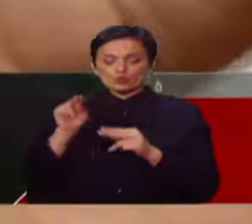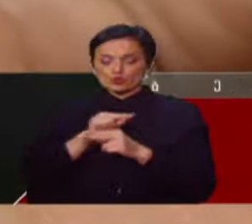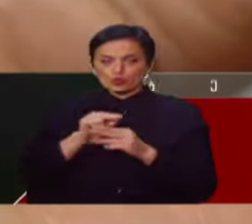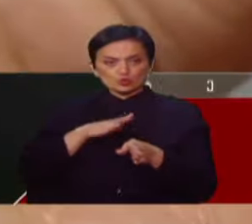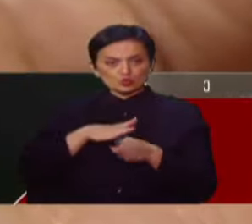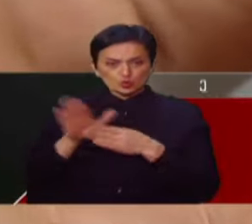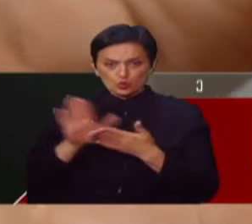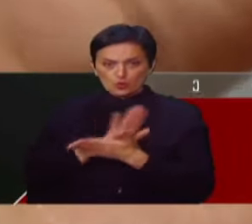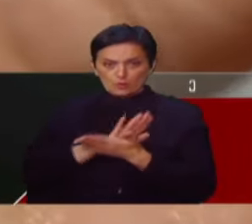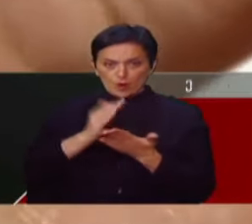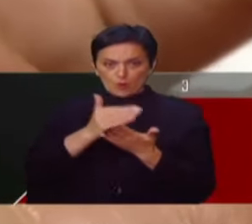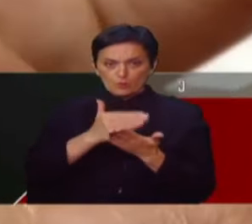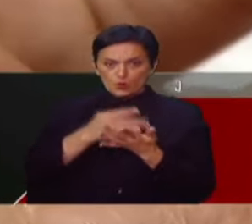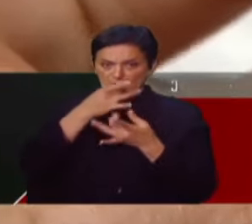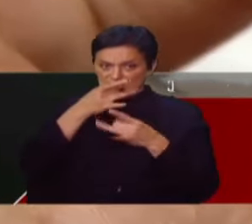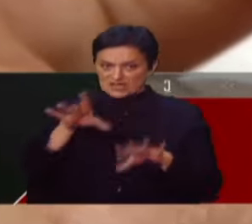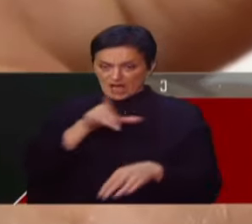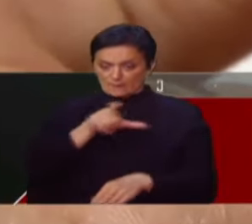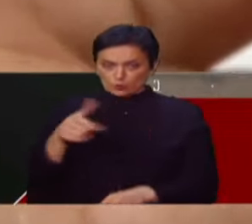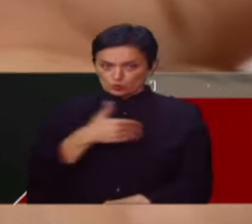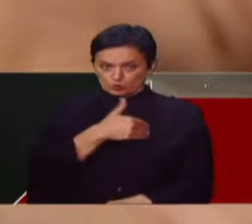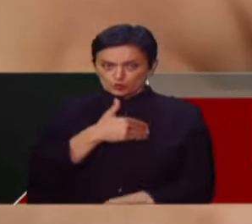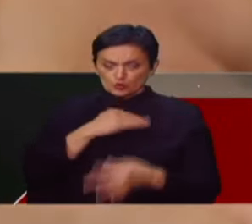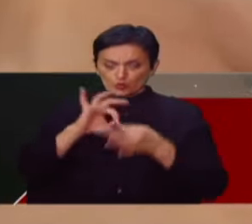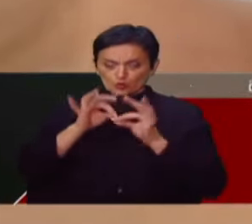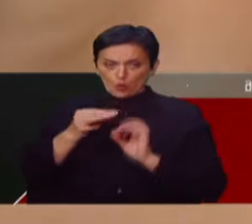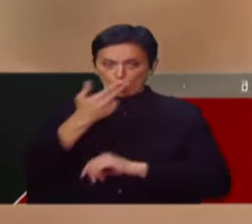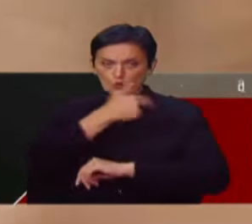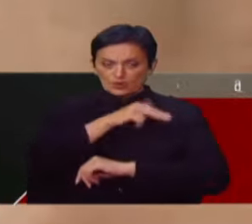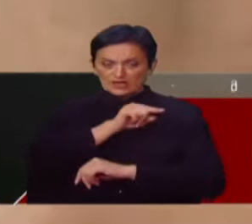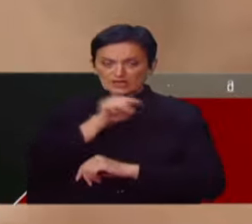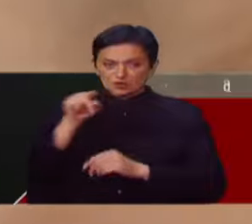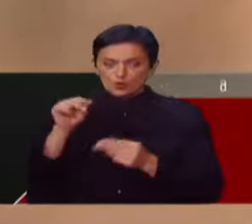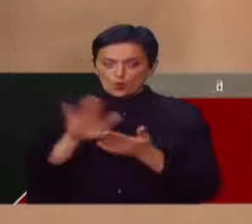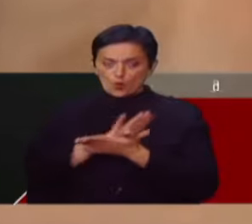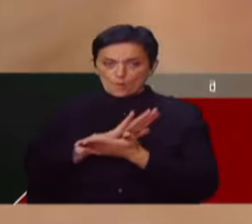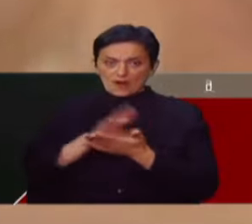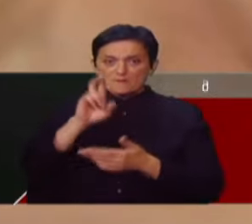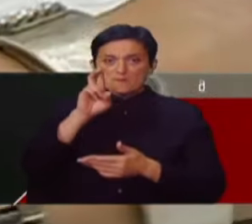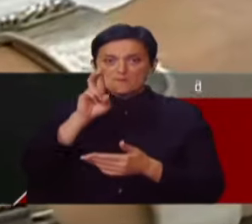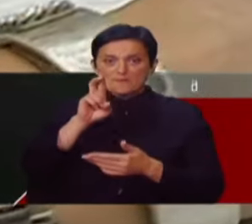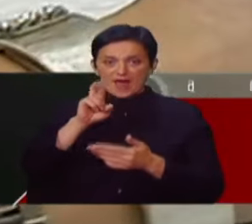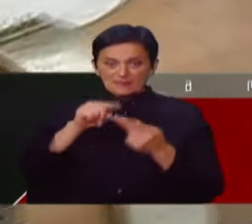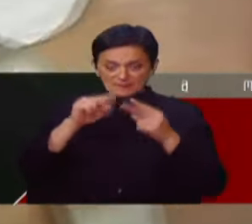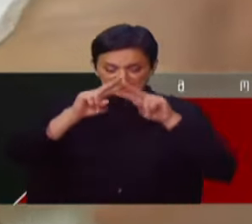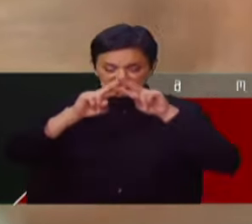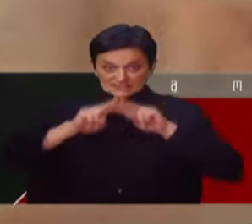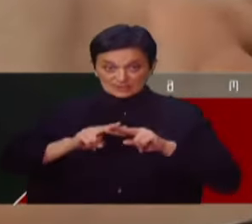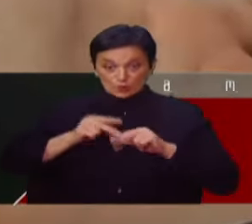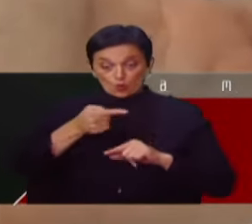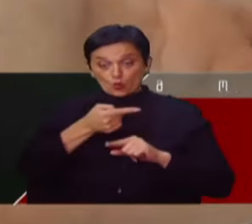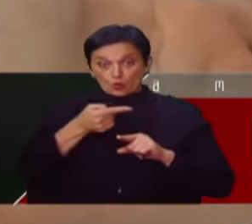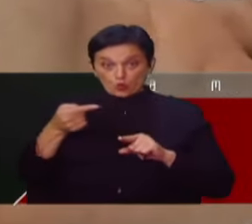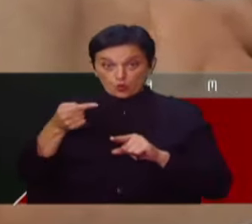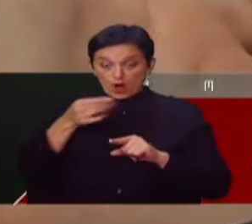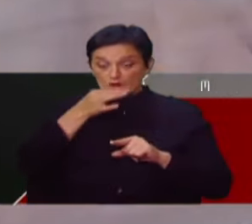ჩაიტარონ. პროგრამის ფარგლებში ნებისმიერ მსურველს შეეძლება კონკრეტულ კლინიკებში უფასოდ გაიკეთოს B ჰეპატიტის სკრინინგი. უარყოფითი პასუხის